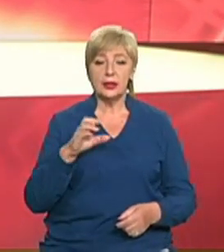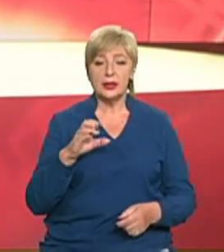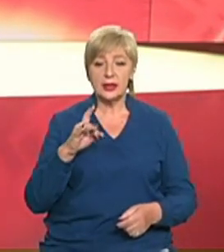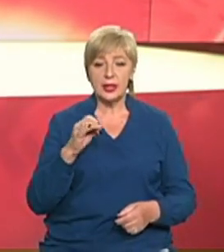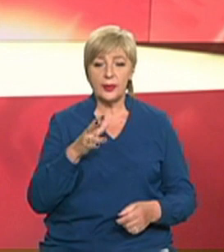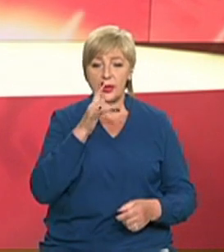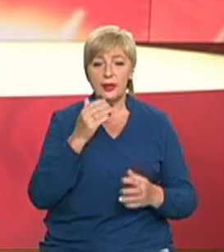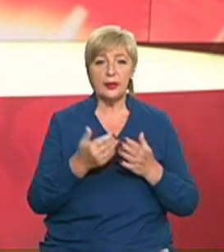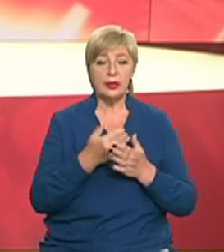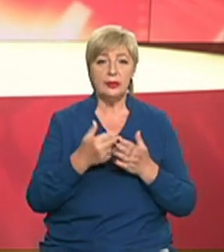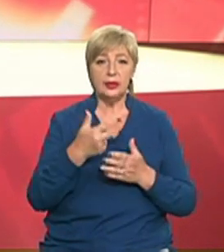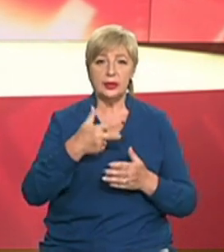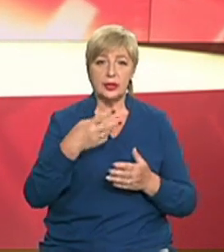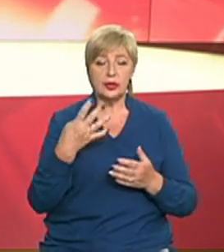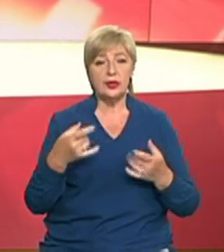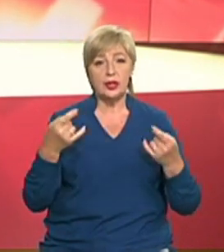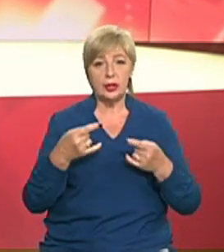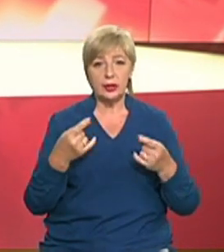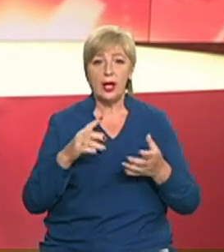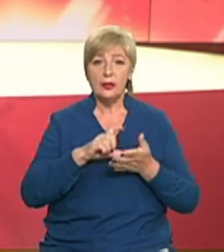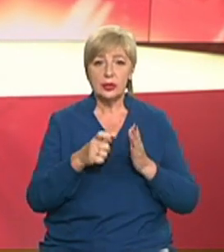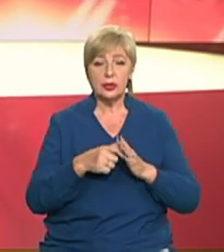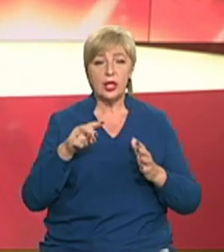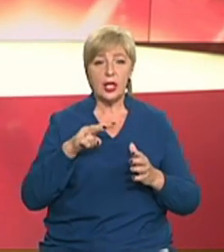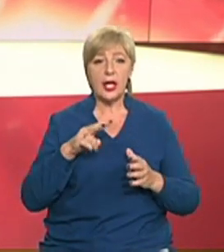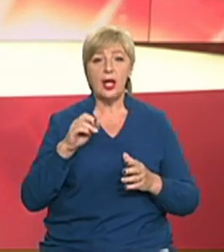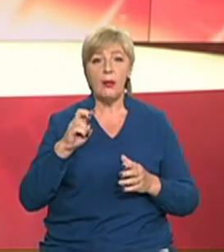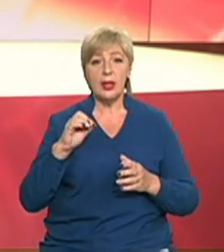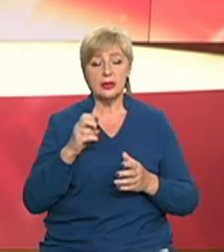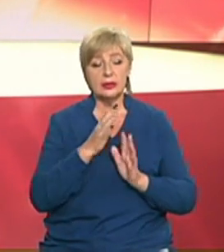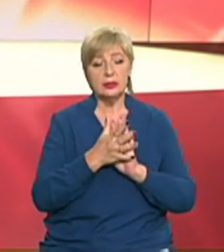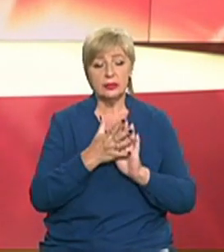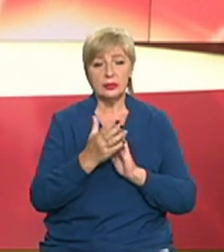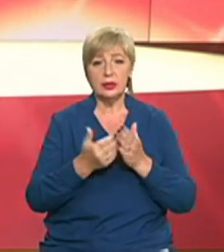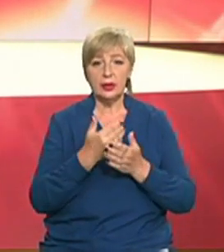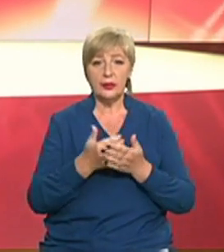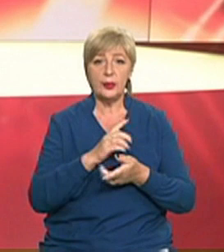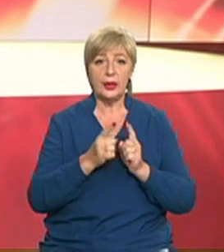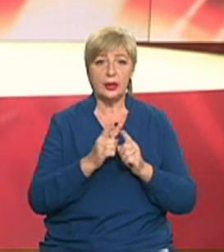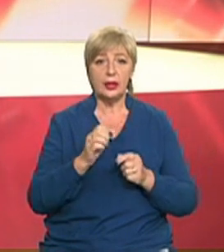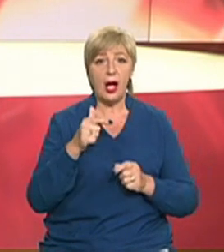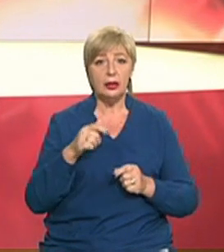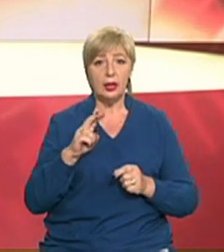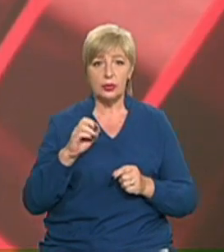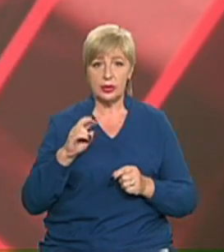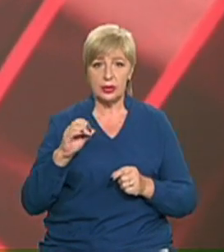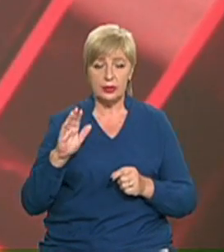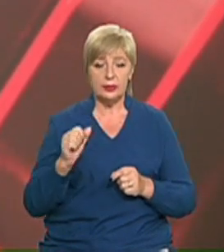30 серпня, час новин на 34-му телеканалі. У студії Лейла Басова. Вітаю вас. Мовою жестів випуск перекладає Ганна